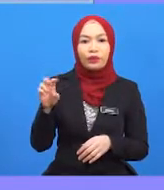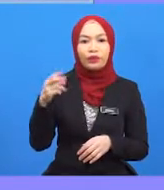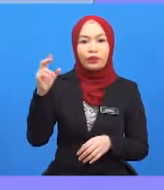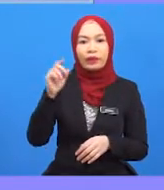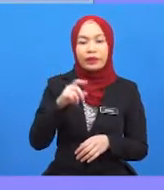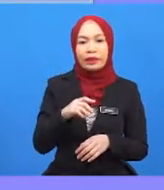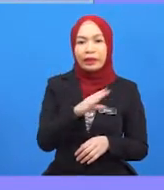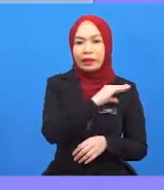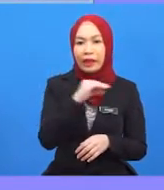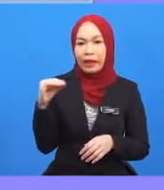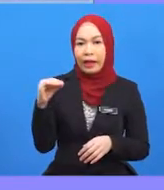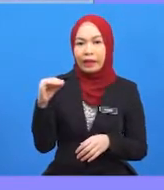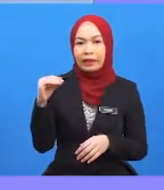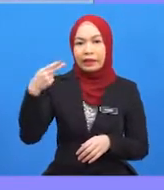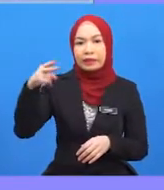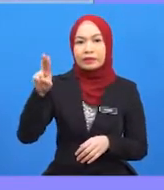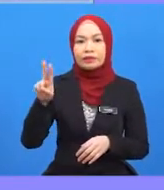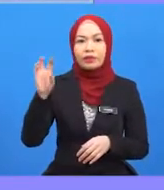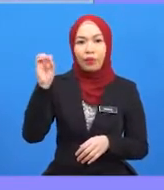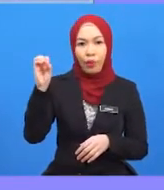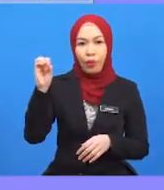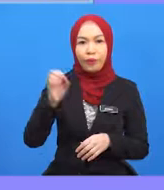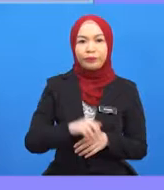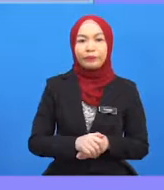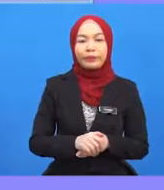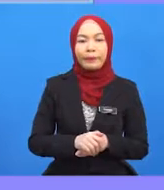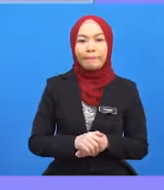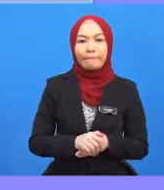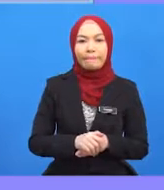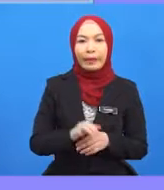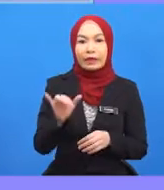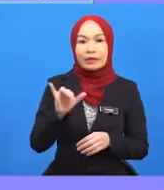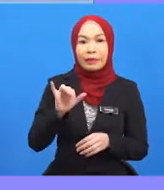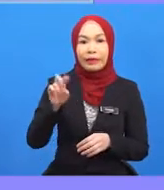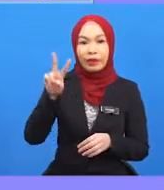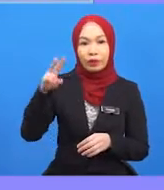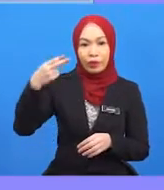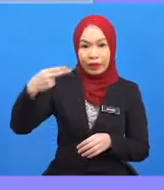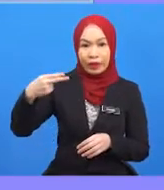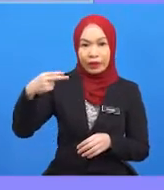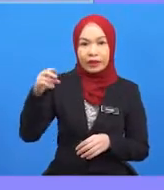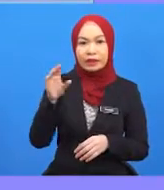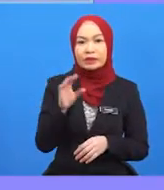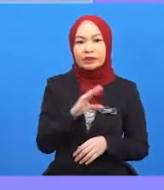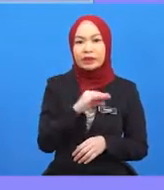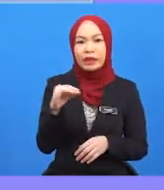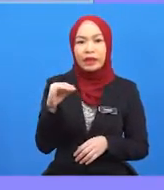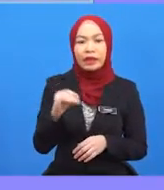Persamaan ionnya ialah 1 mol ion hidrogen bertindak balas dengan 1 mol ion